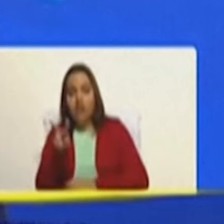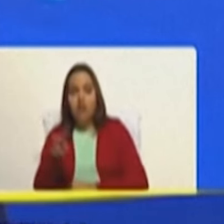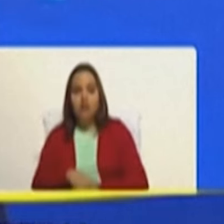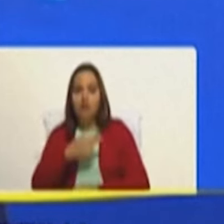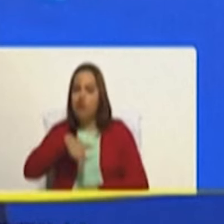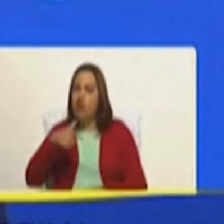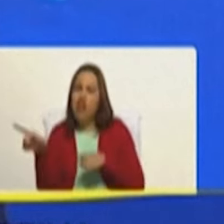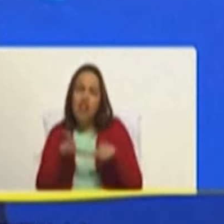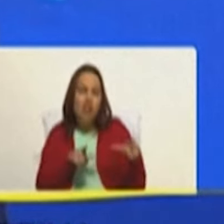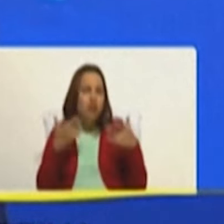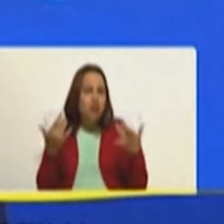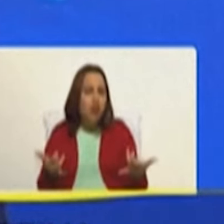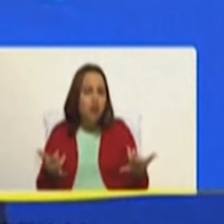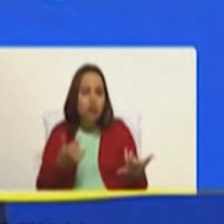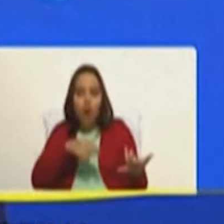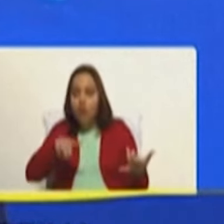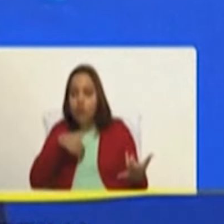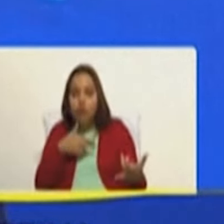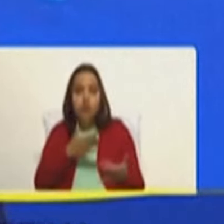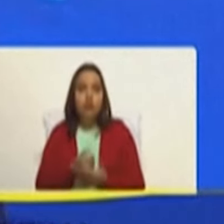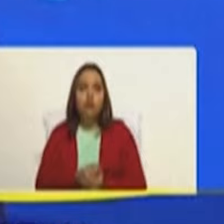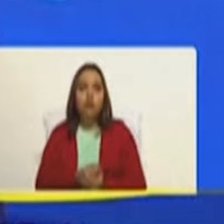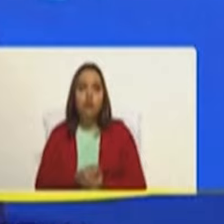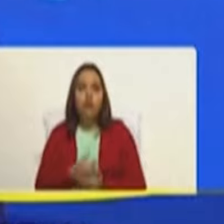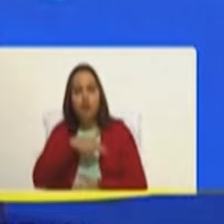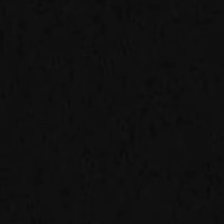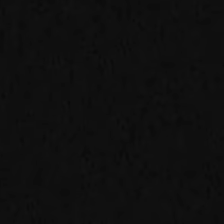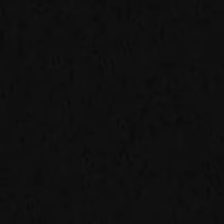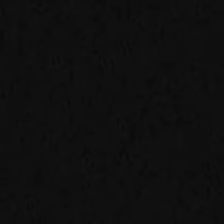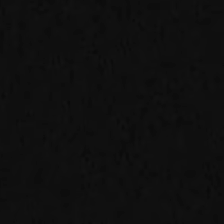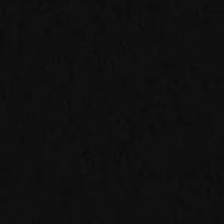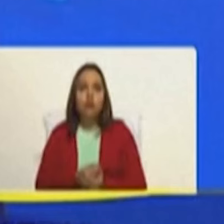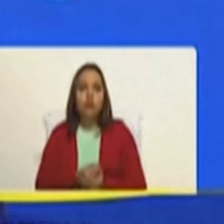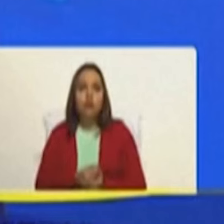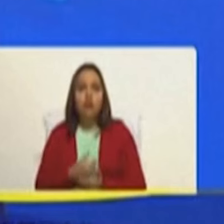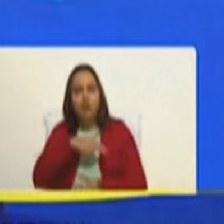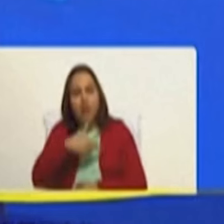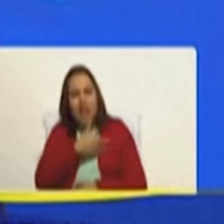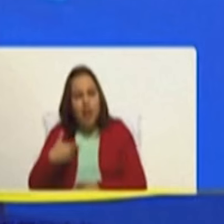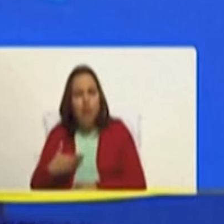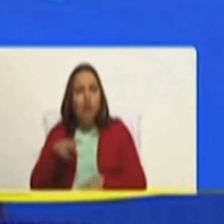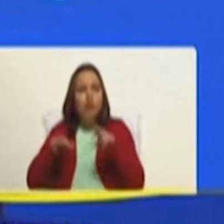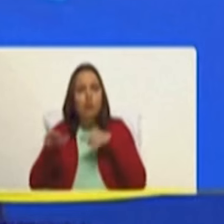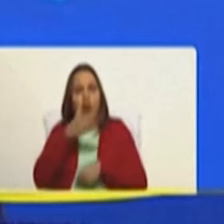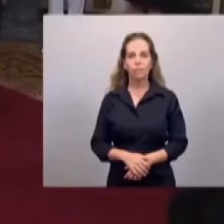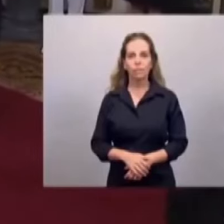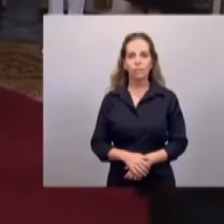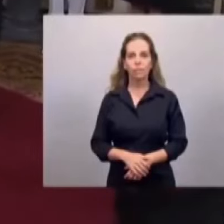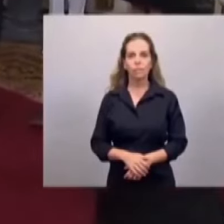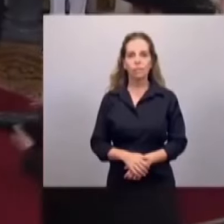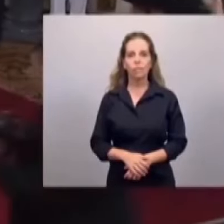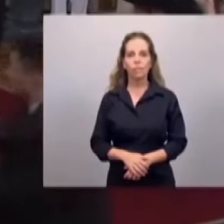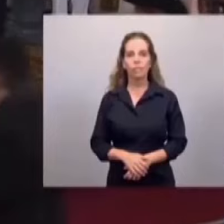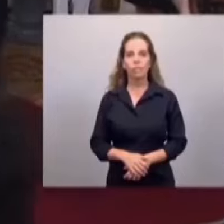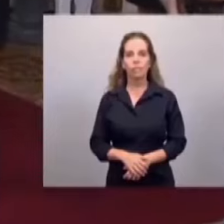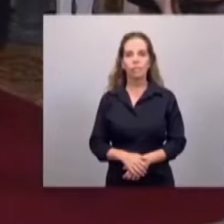çalındığını açıkladı maduro mastur adlı havayolu şirketine ait Boeing 747 tipi Kargo uçağına